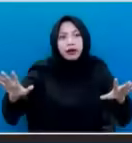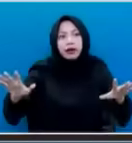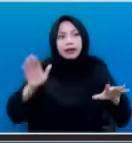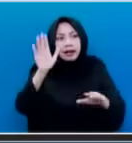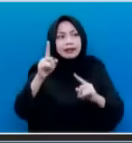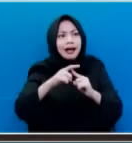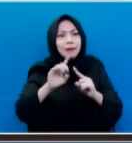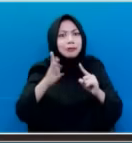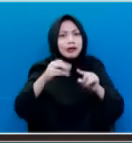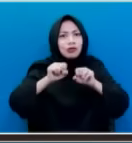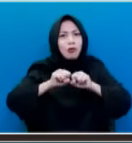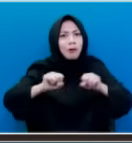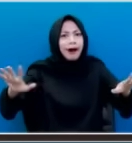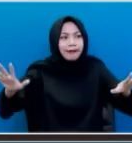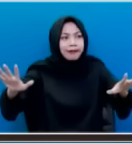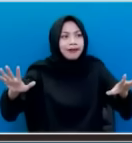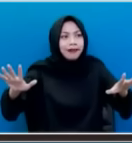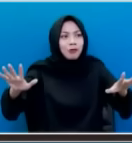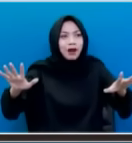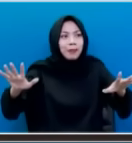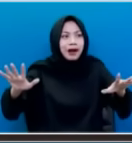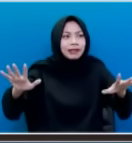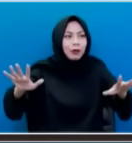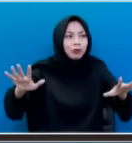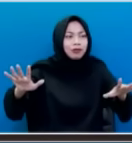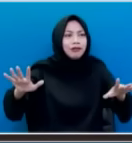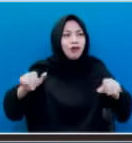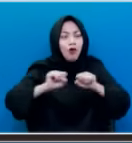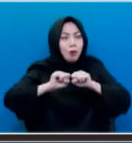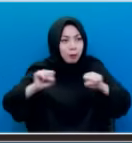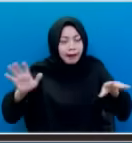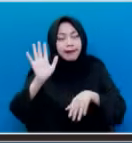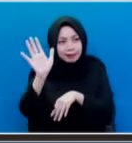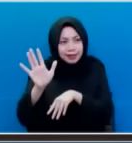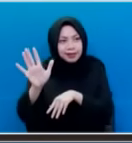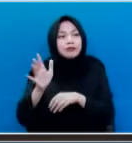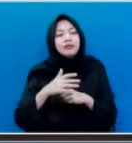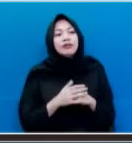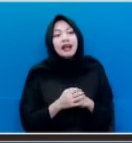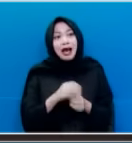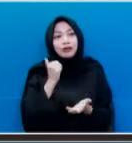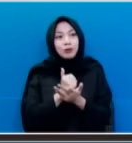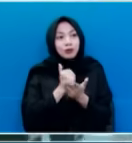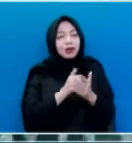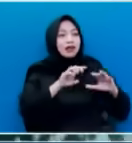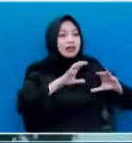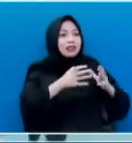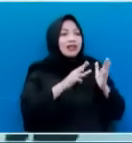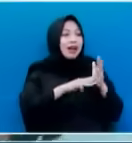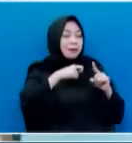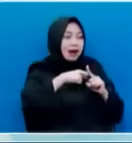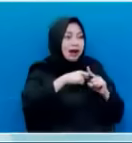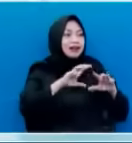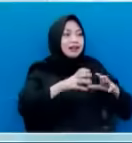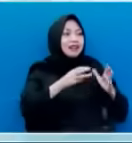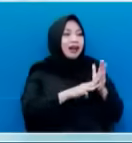kalau masih bisa didorong berarti harus dilakukan paling tidak Senin tuh. Dan sebenarnya Mahkamah Konstitusi juga bisa memutus bahwa